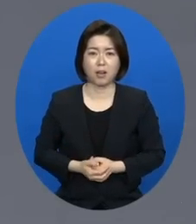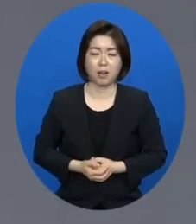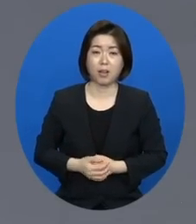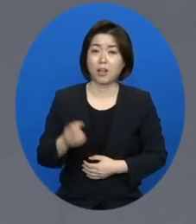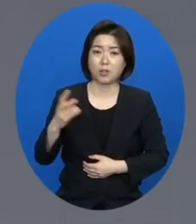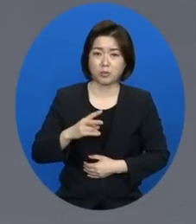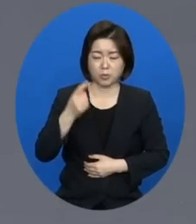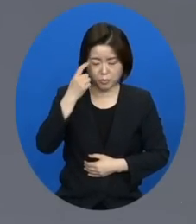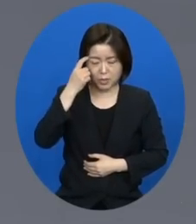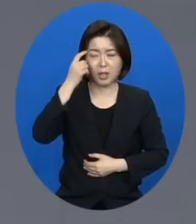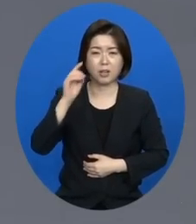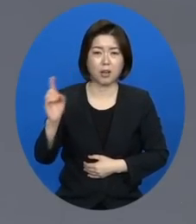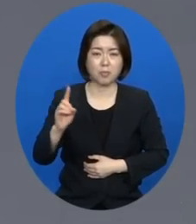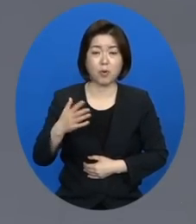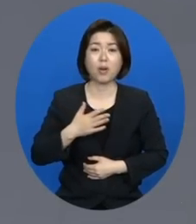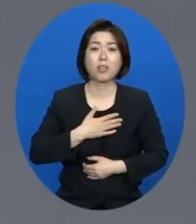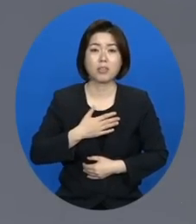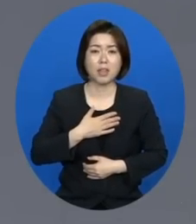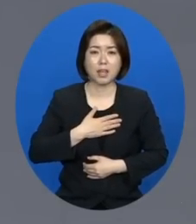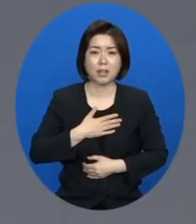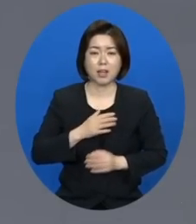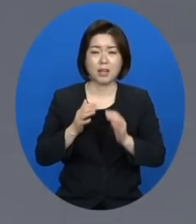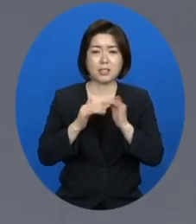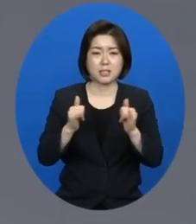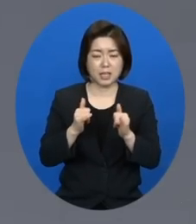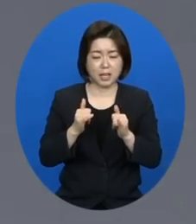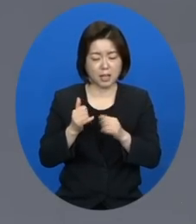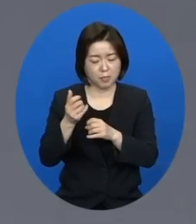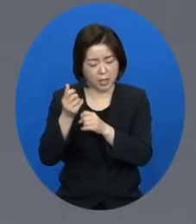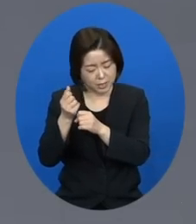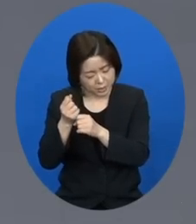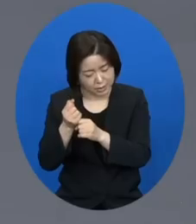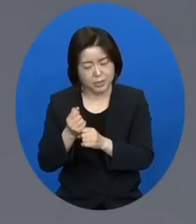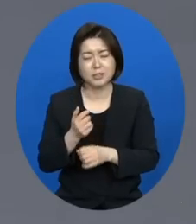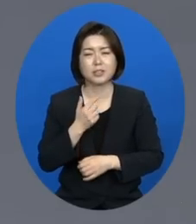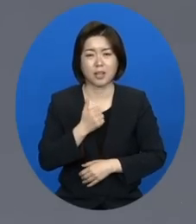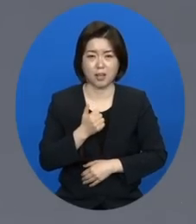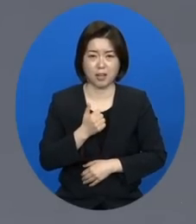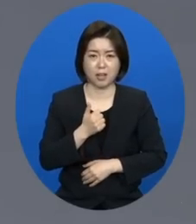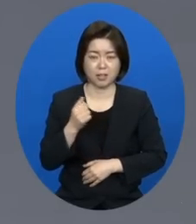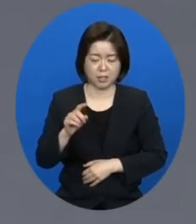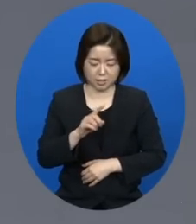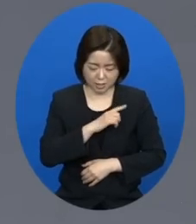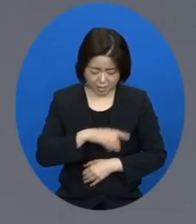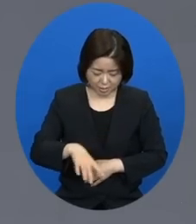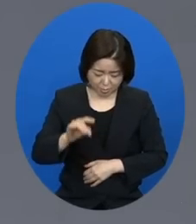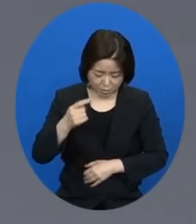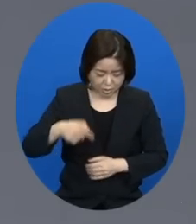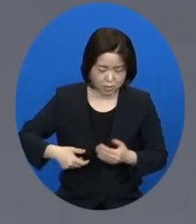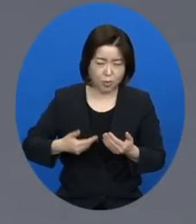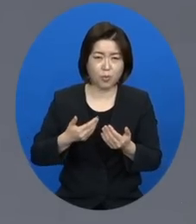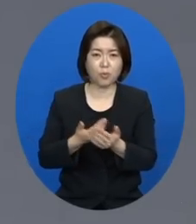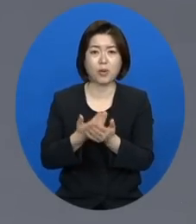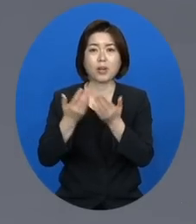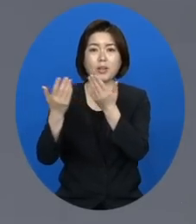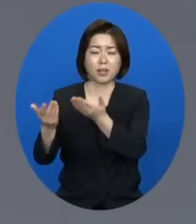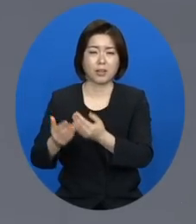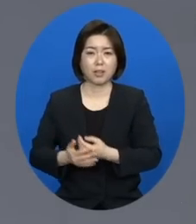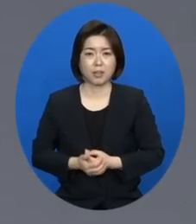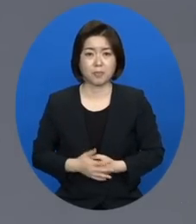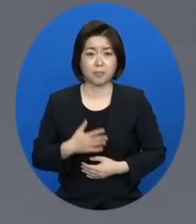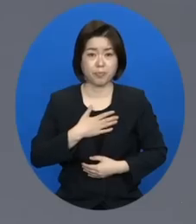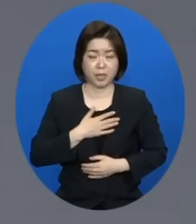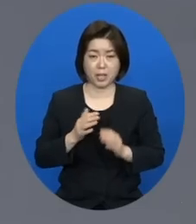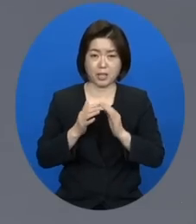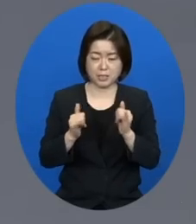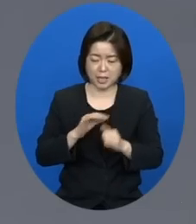그러면서 생각나게 하신 것이 내가 사람을 의지했었구나. 그거를 가장 먼저 회개하게 하시더래요. 내가